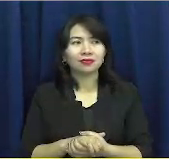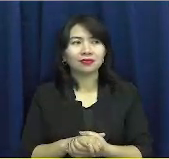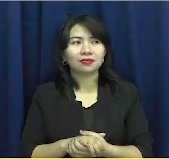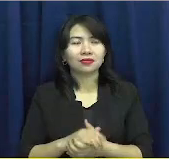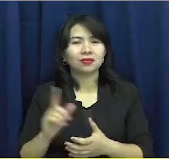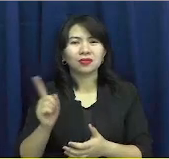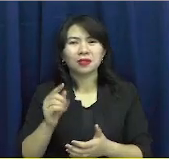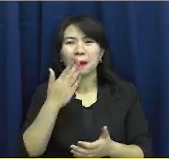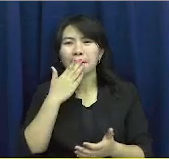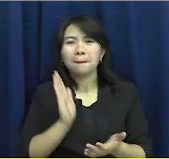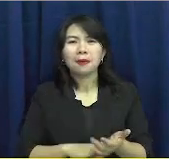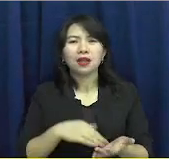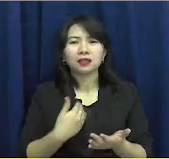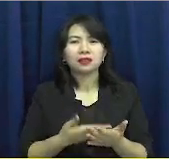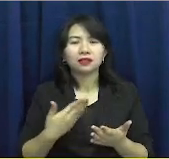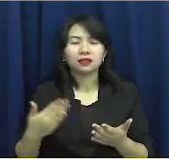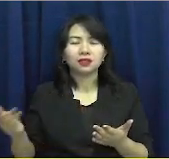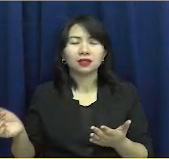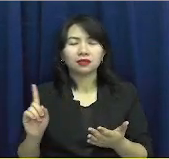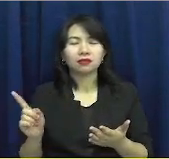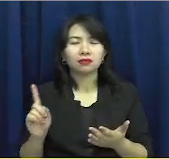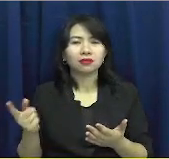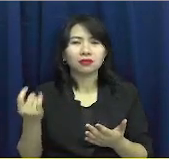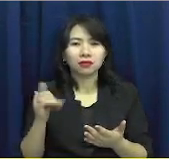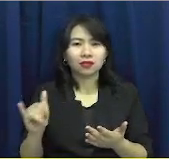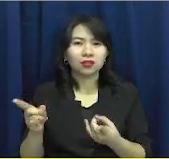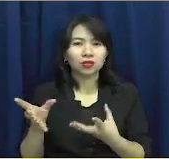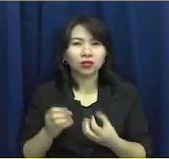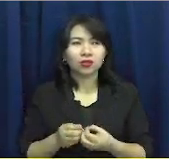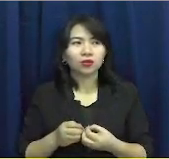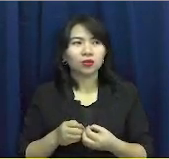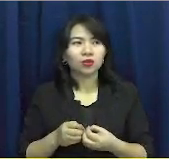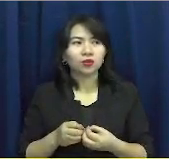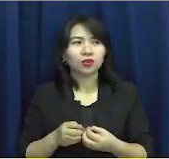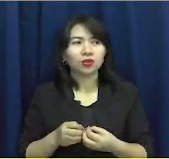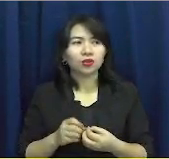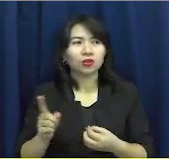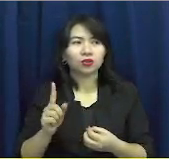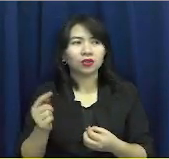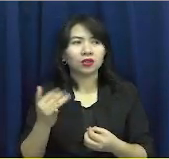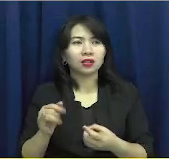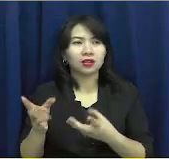ito, ang basehan ng kanilang paglago ng simbahan ay sa pangunguha ng ibang miyembro.